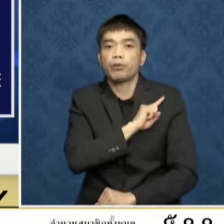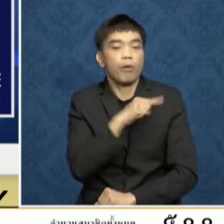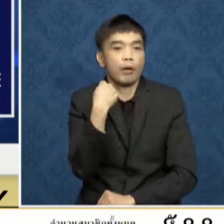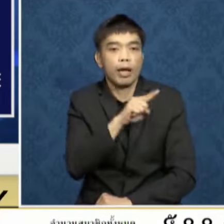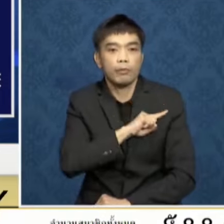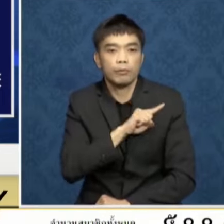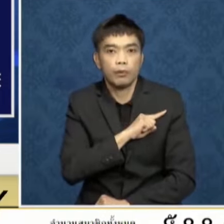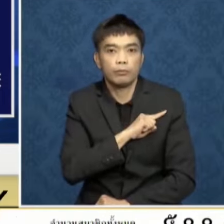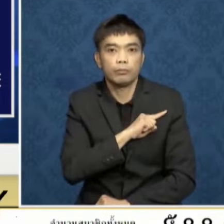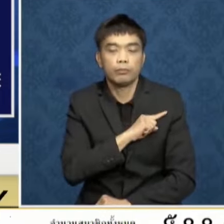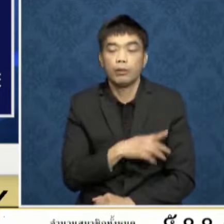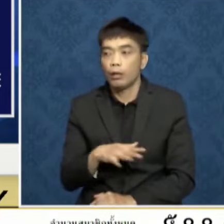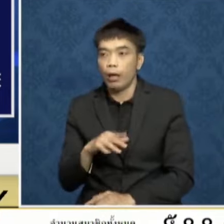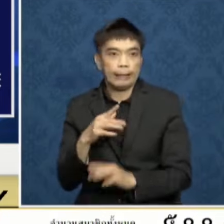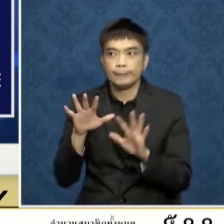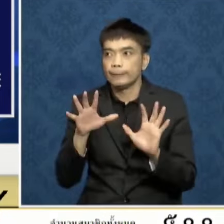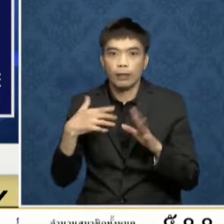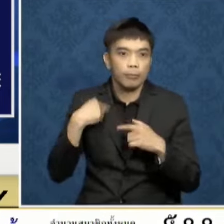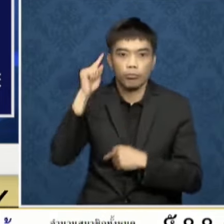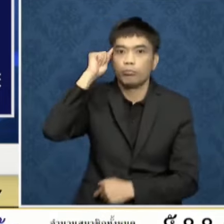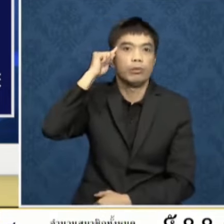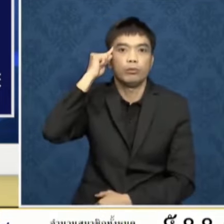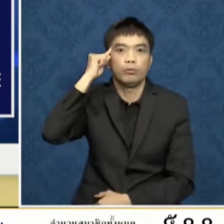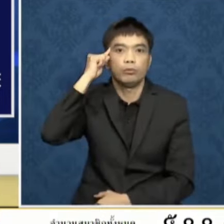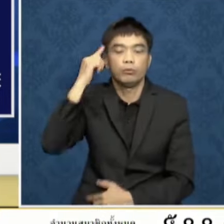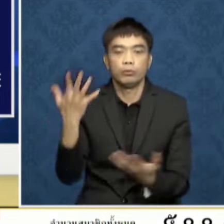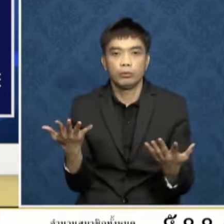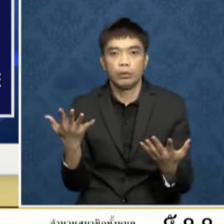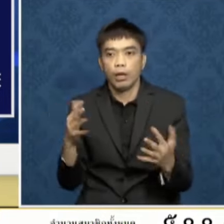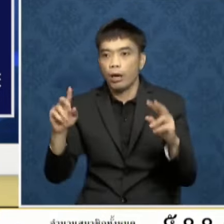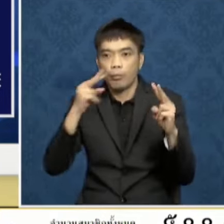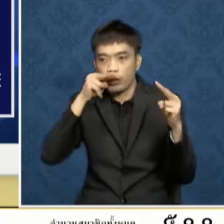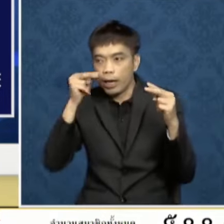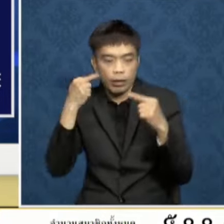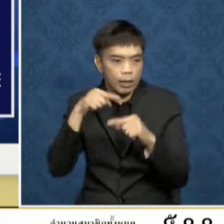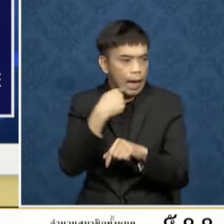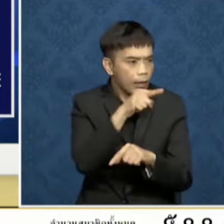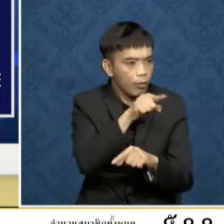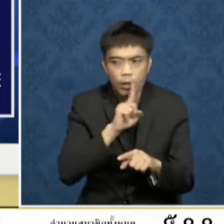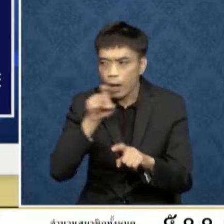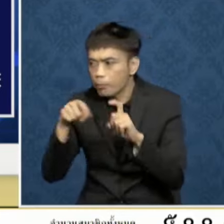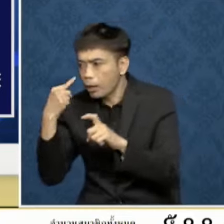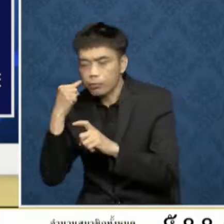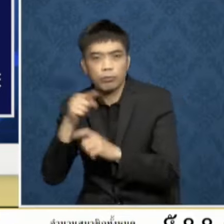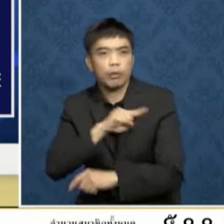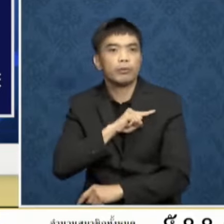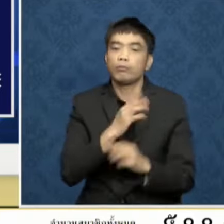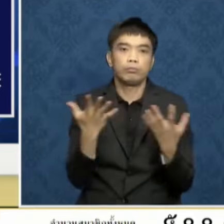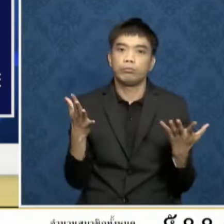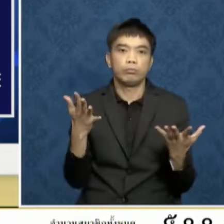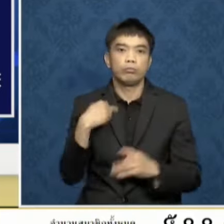งานที่เข้ามาชี้แจงต่างมองหน้ากันอย่างเลิกลักค่ะแล้วก็มองหน้ากันแบบงงๆแล้วสรุปแล้วใครเป็นคนรับผิดชอบ